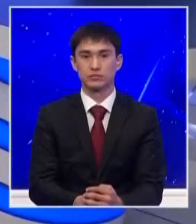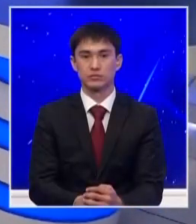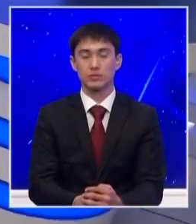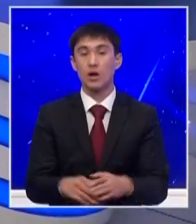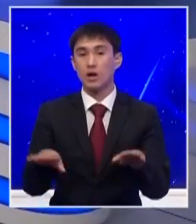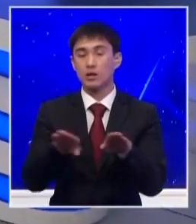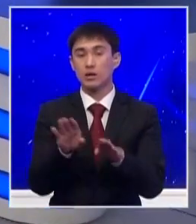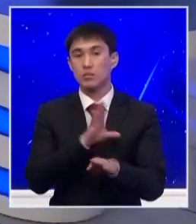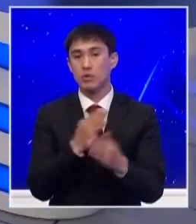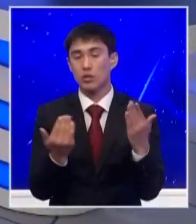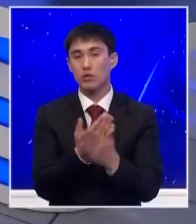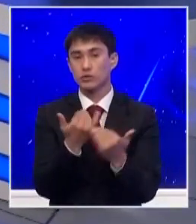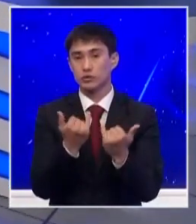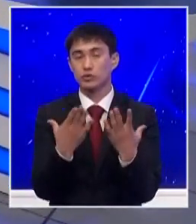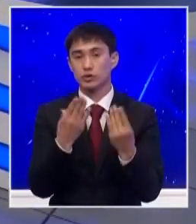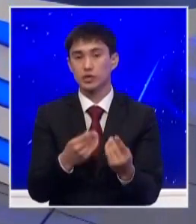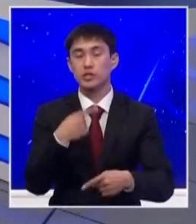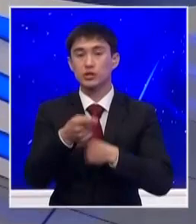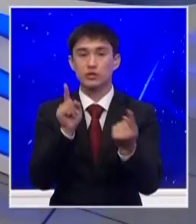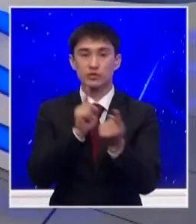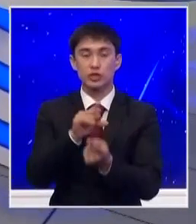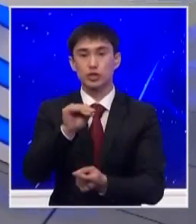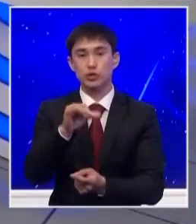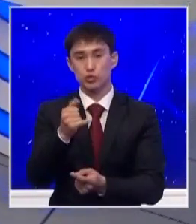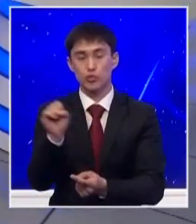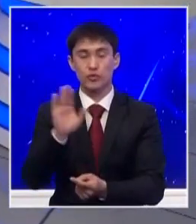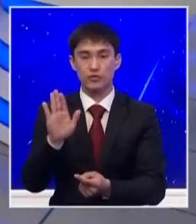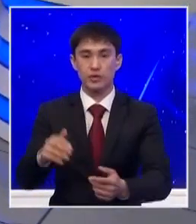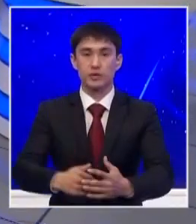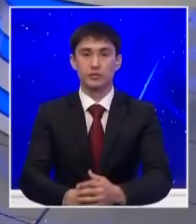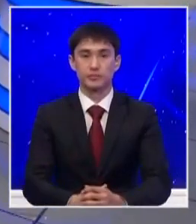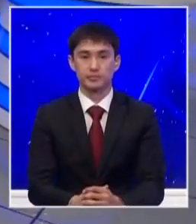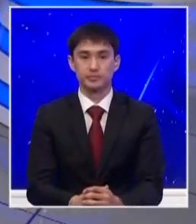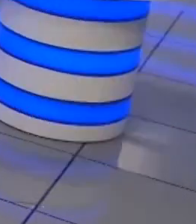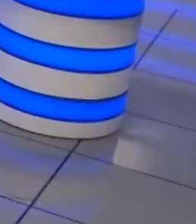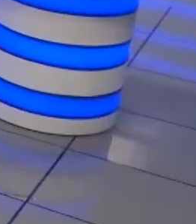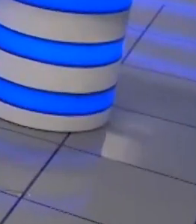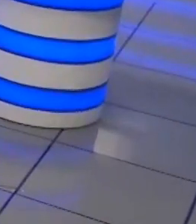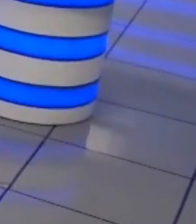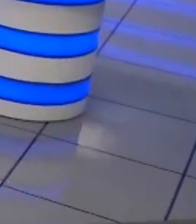Таким был день сегодняшний глазами наших корреспондентов. До следующей встречи в эфире телеканала ЖТСУ. До свидания.